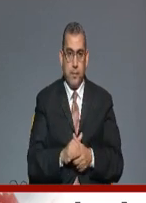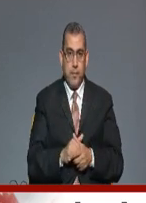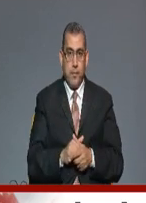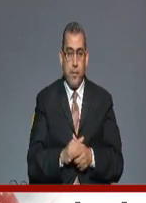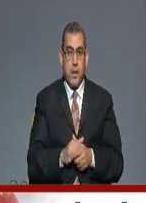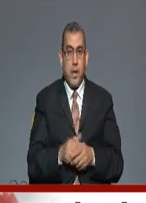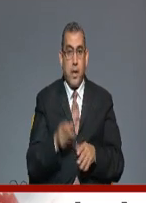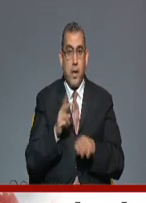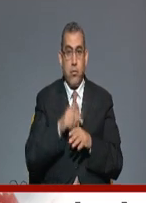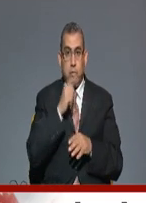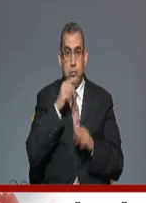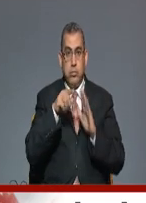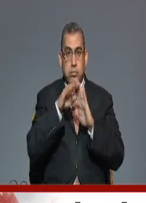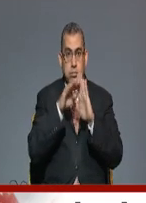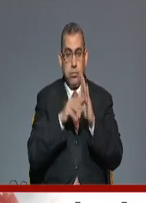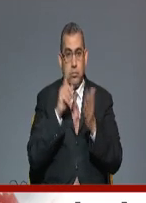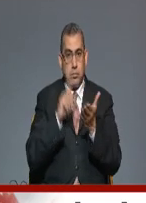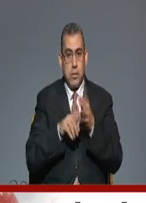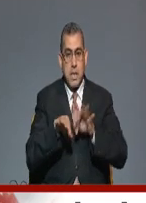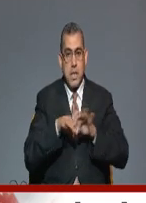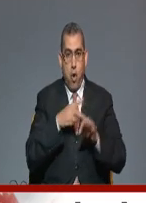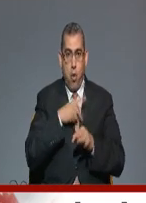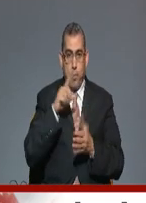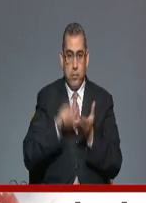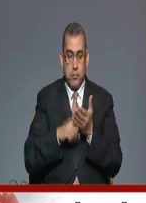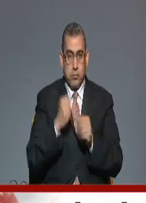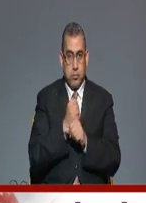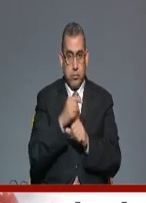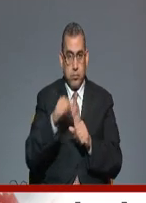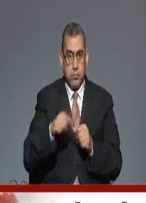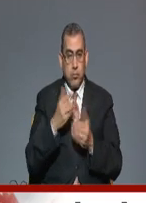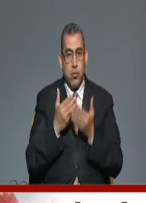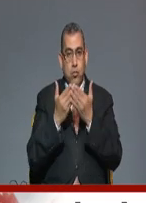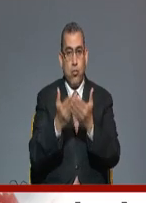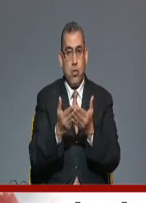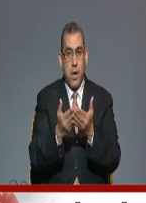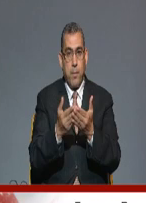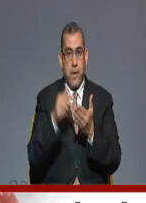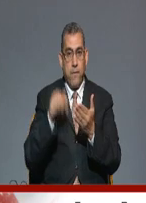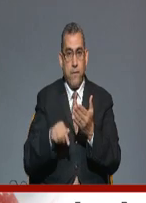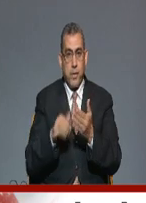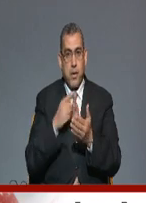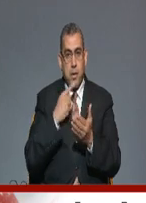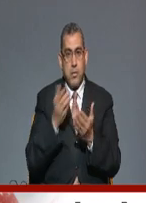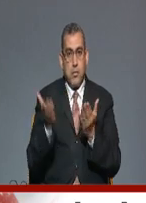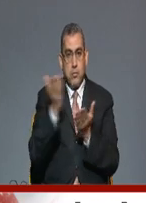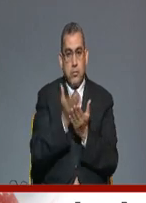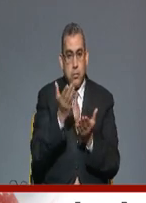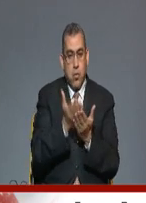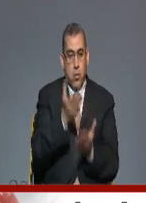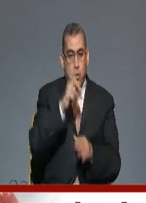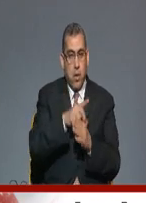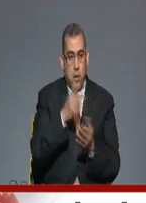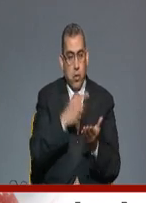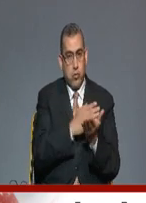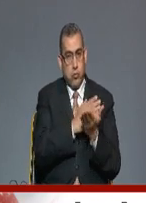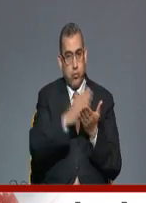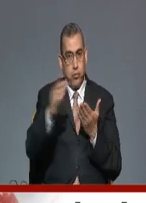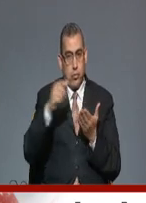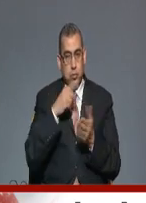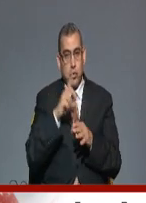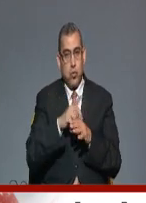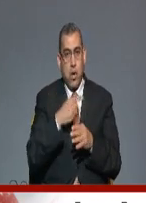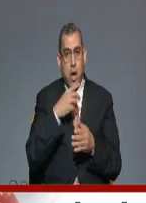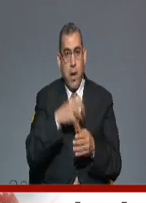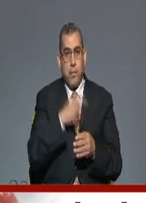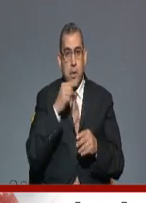طبعاً طبقاً لسياسة الدولة ومساهمة في القضاء على قوائم الانتظار، وحدة زرع